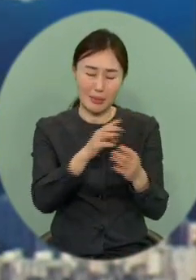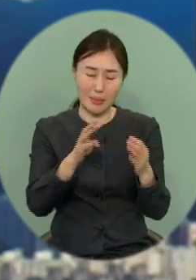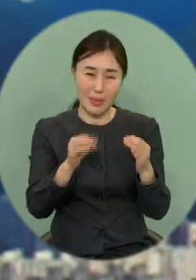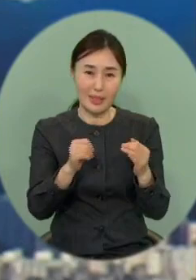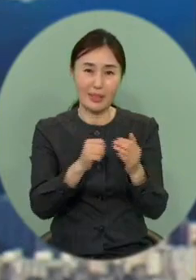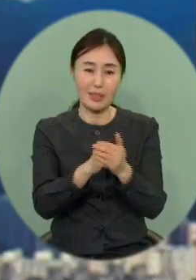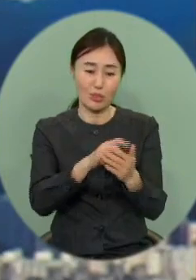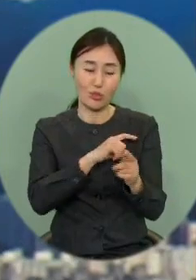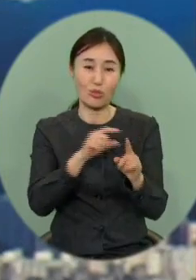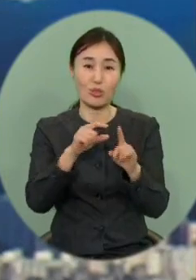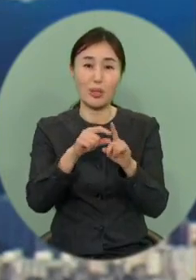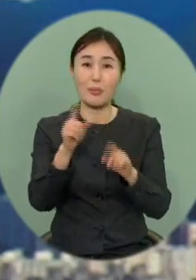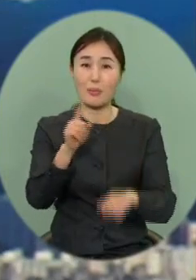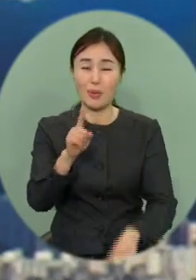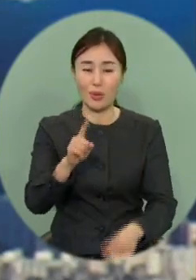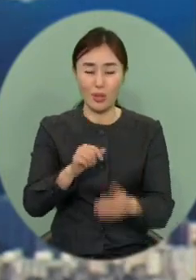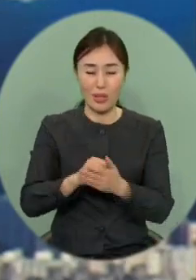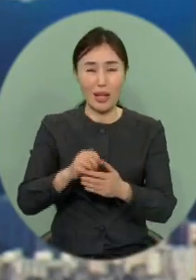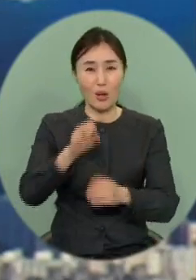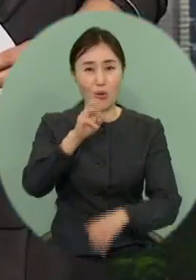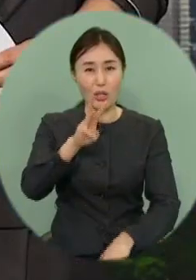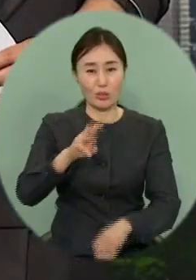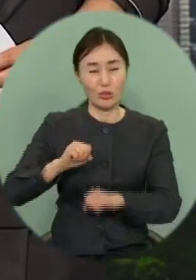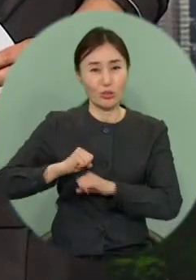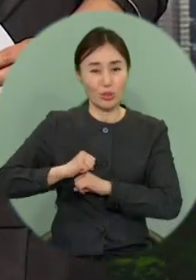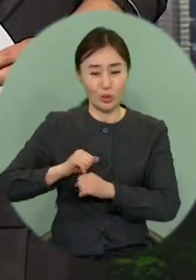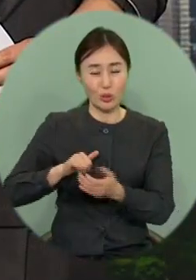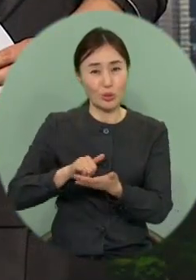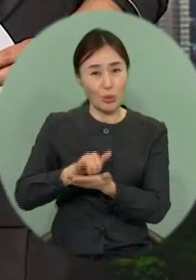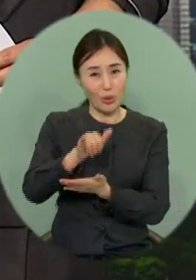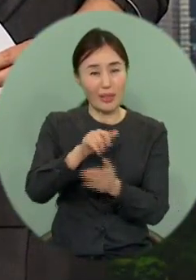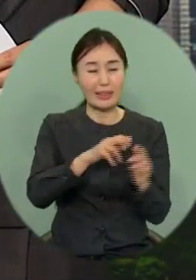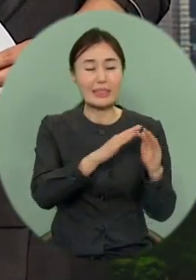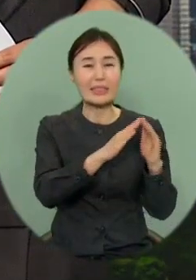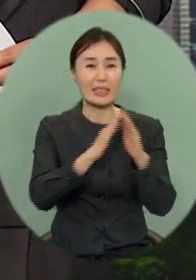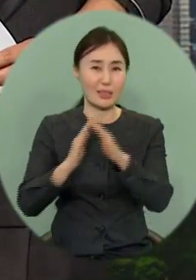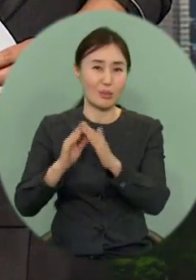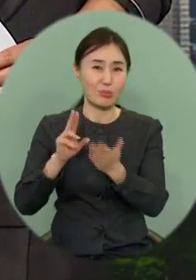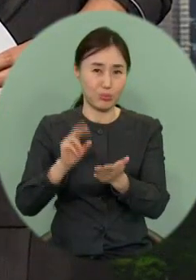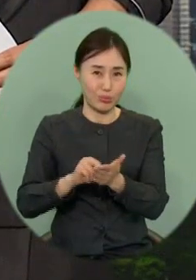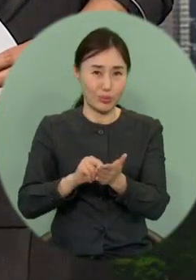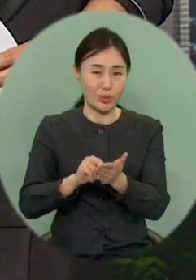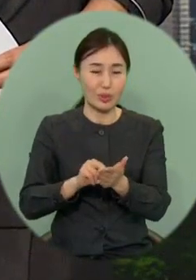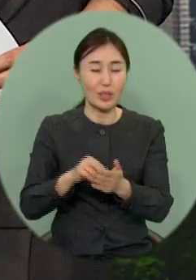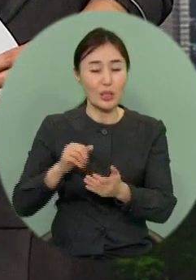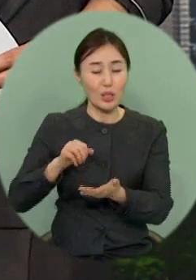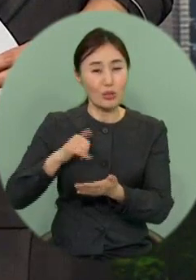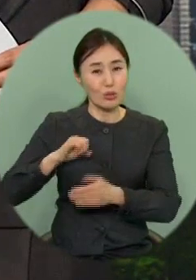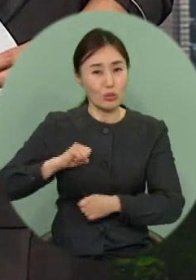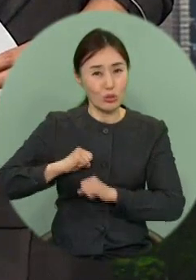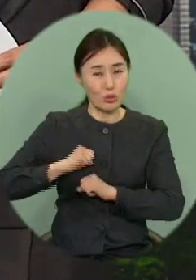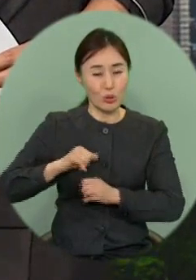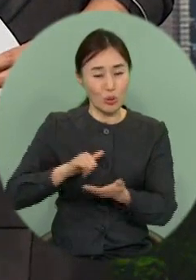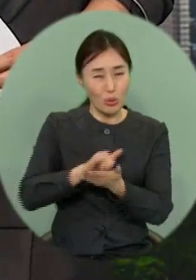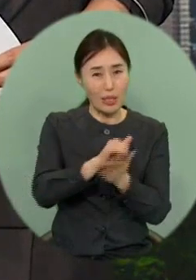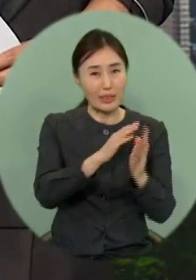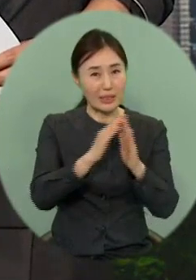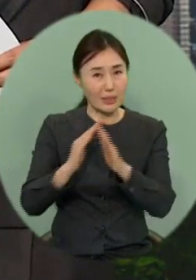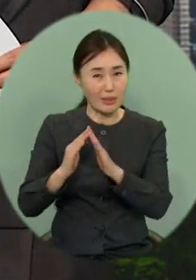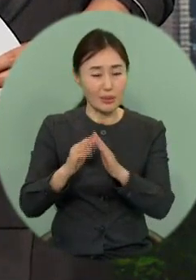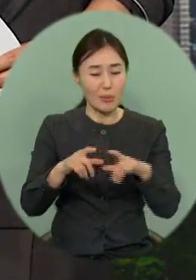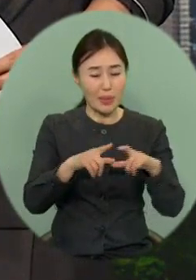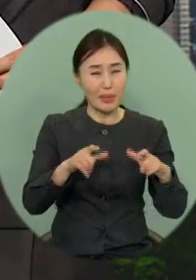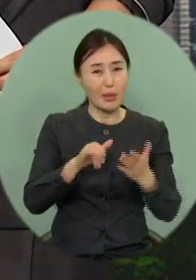다뤄진 주제는 광주 군공항 이전 사업입니다 관련 키워드는 군공항 이전 광주 군공항 광주